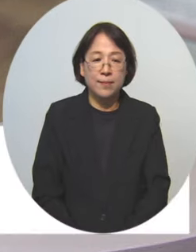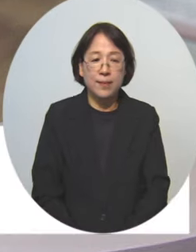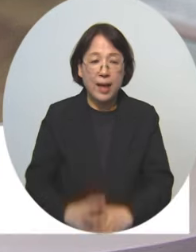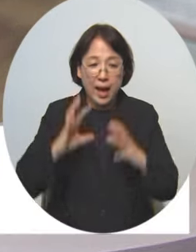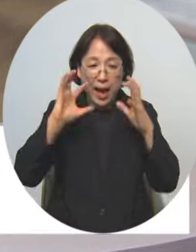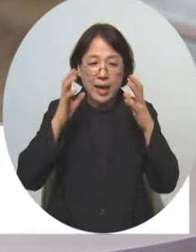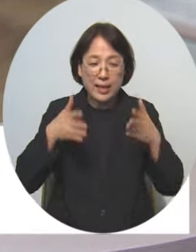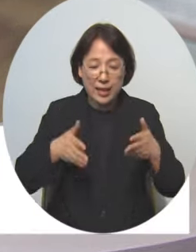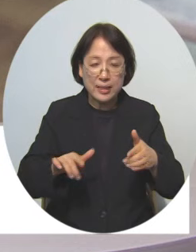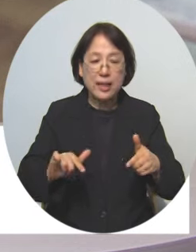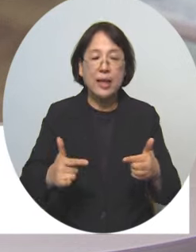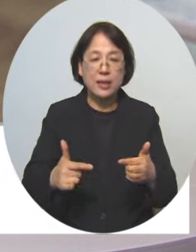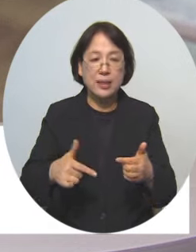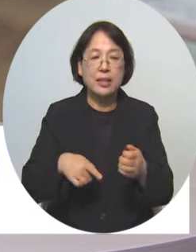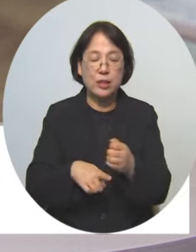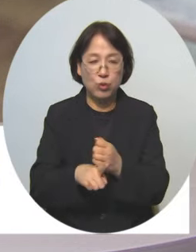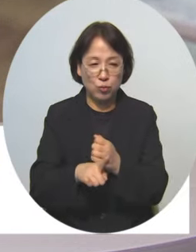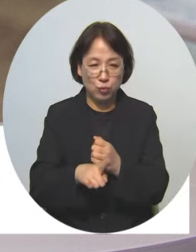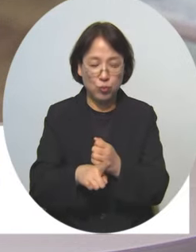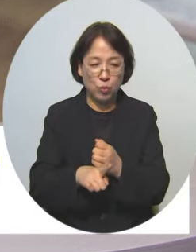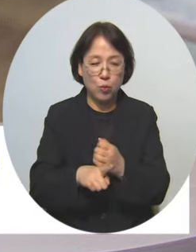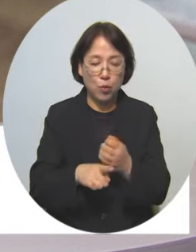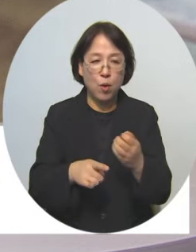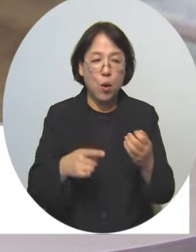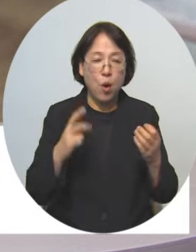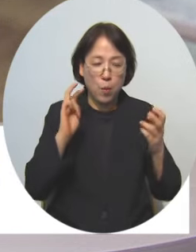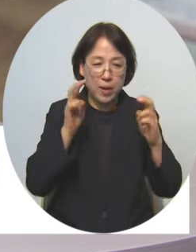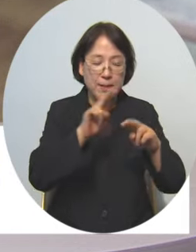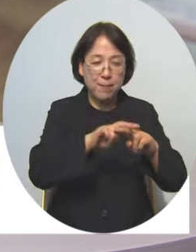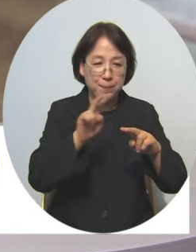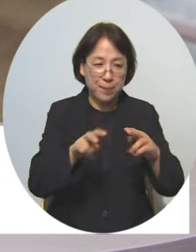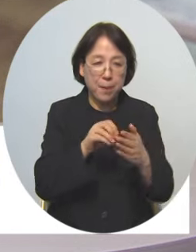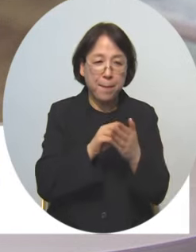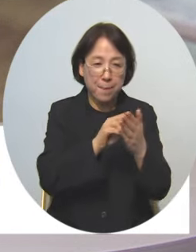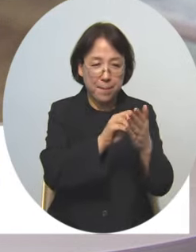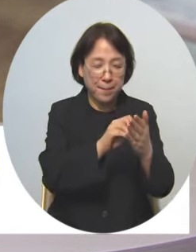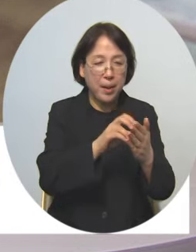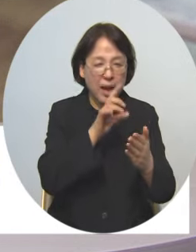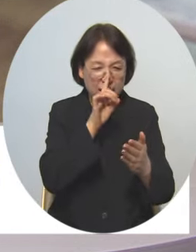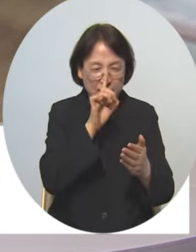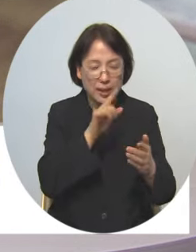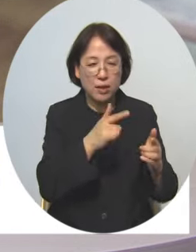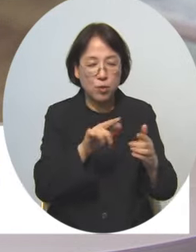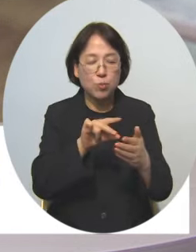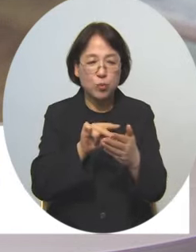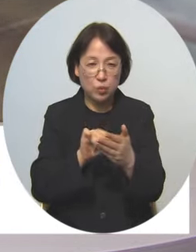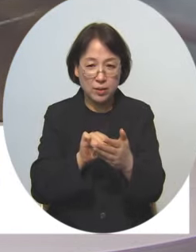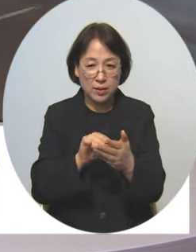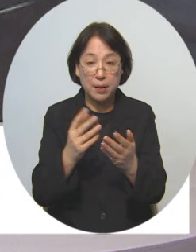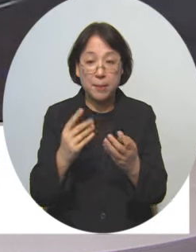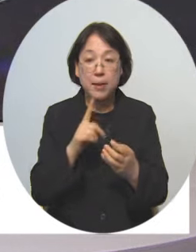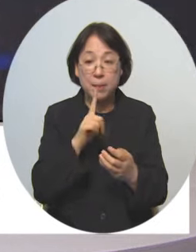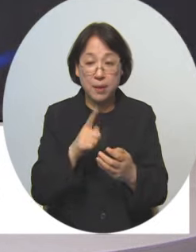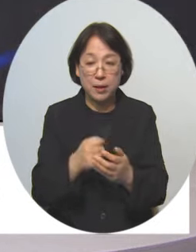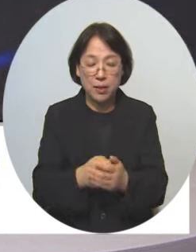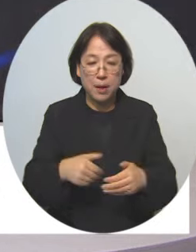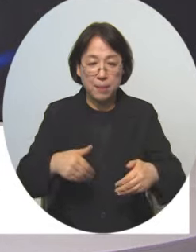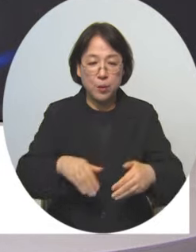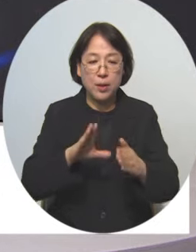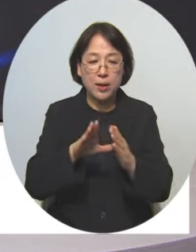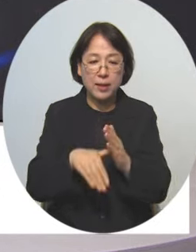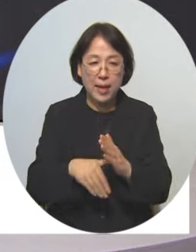아이를 낳지 않는 이유로 경력 단절이나 육아 비용 같은 경제적 문제를 많이들 꼽습니다. 또 필요한